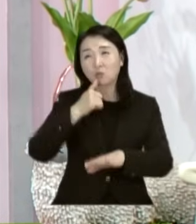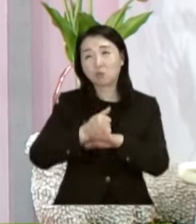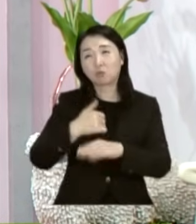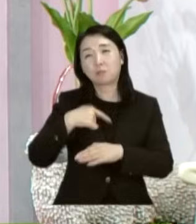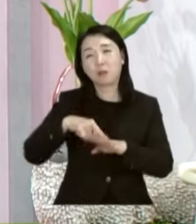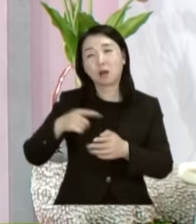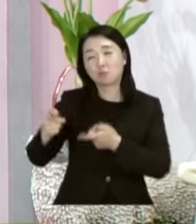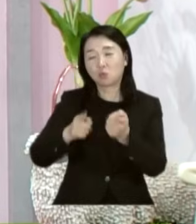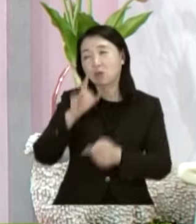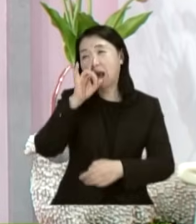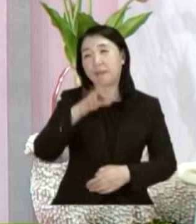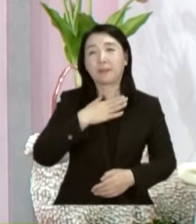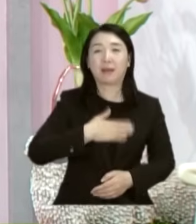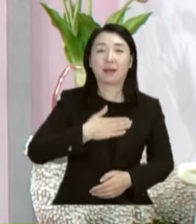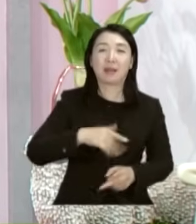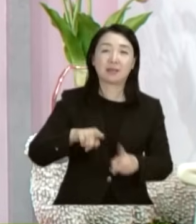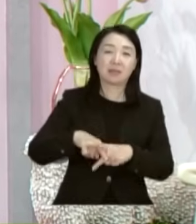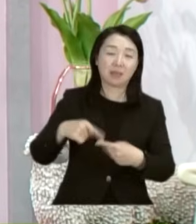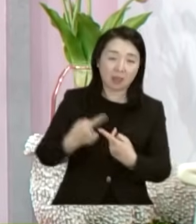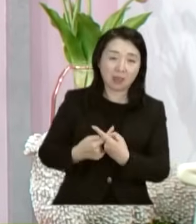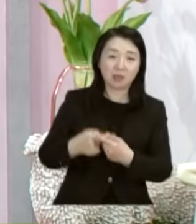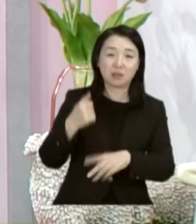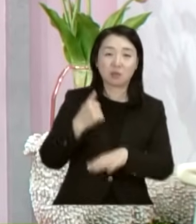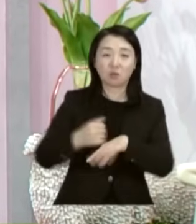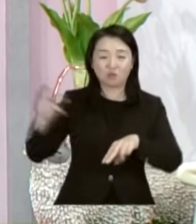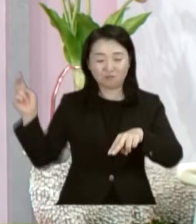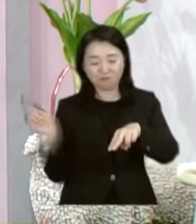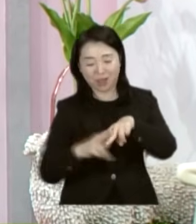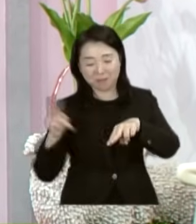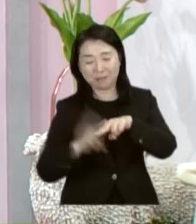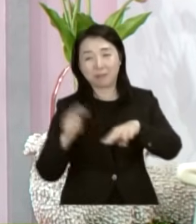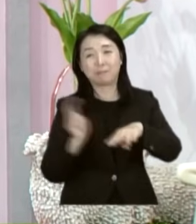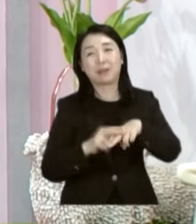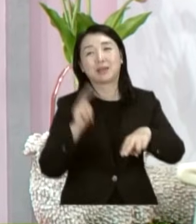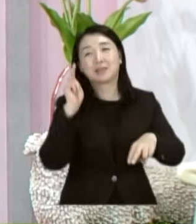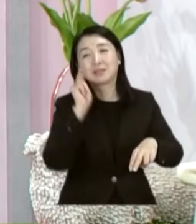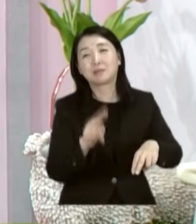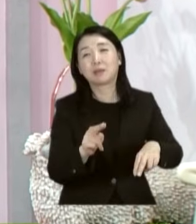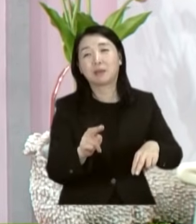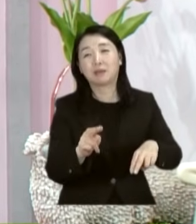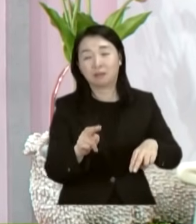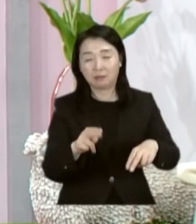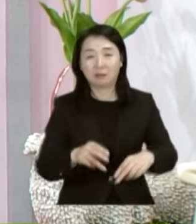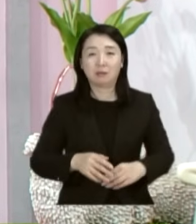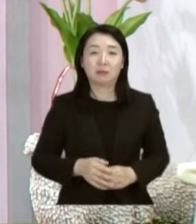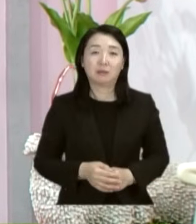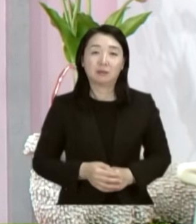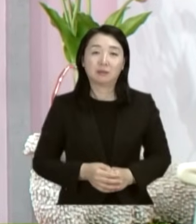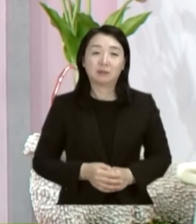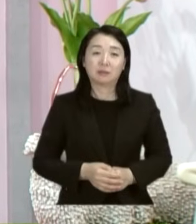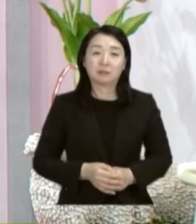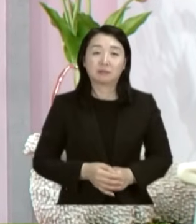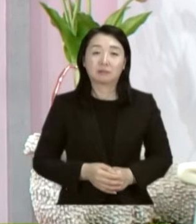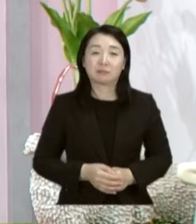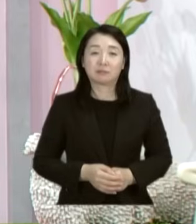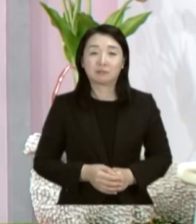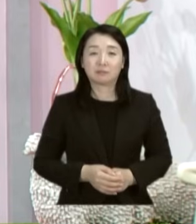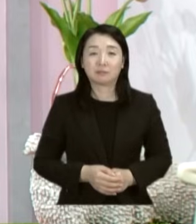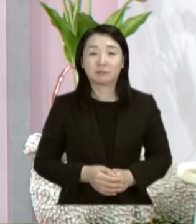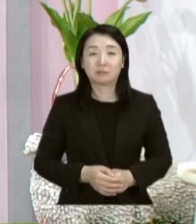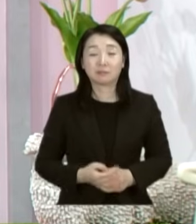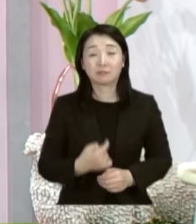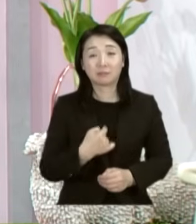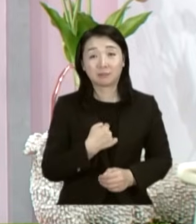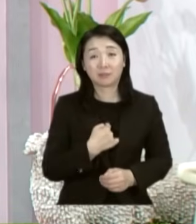되는 거 저도 알거든요 그러다 보니까 당연히 매질도 더 심해졌던 거고 이제 저는